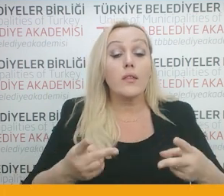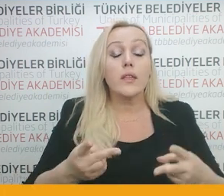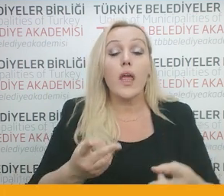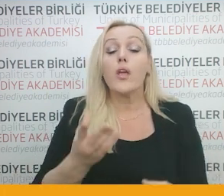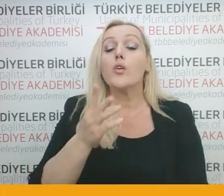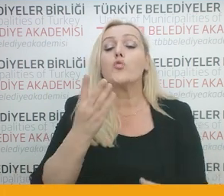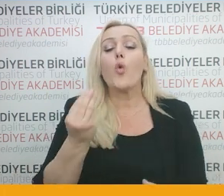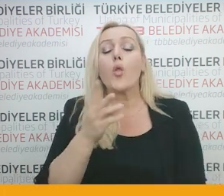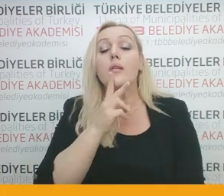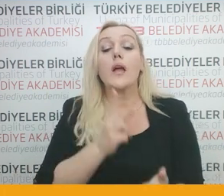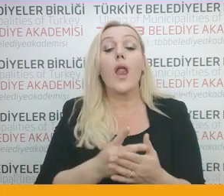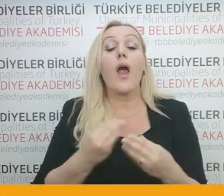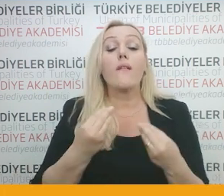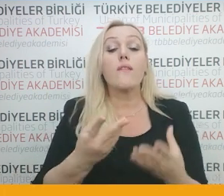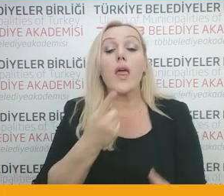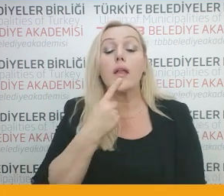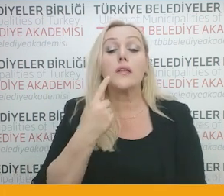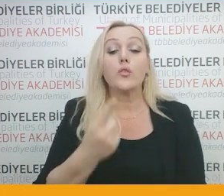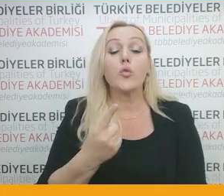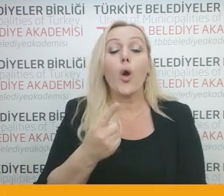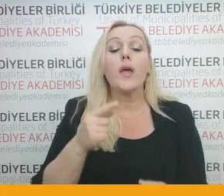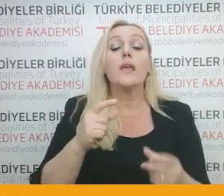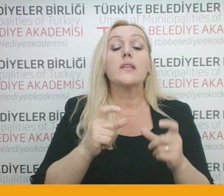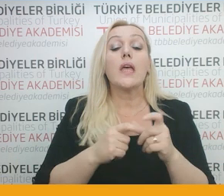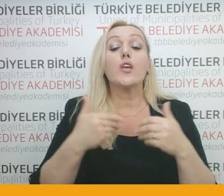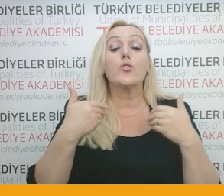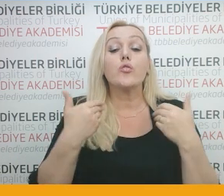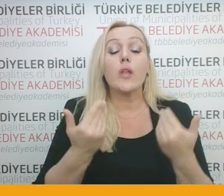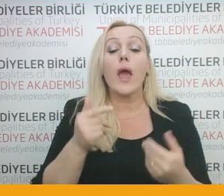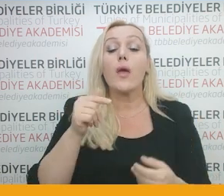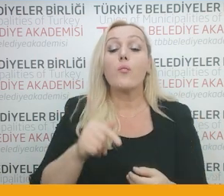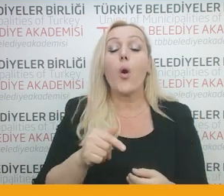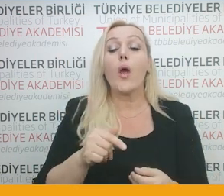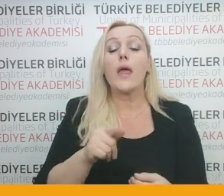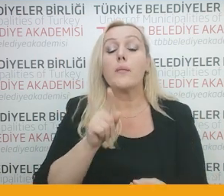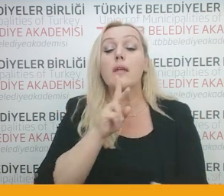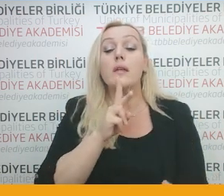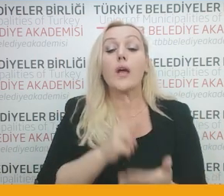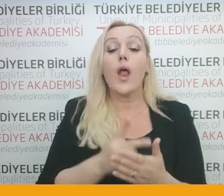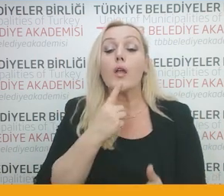karar verildi diyor Genel Kurul kararında. Sayıştay böyle bir görüş ortaya koymuş.